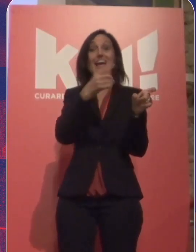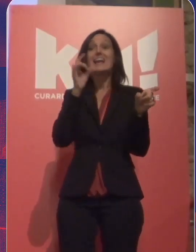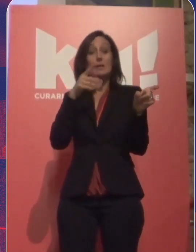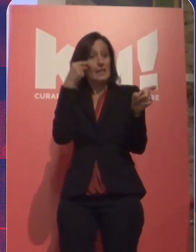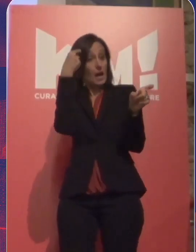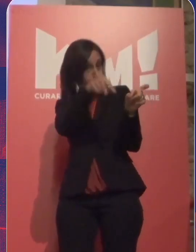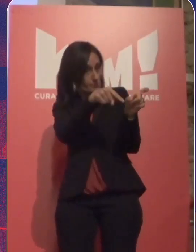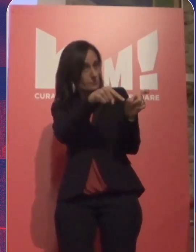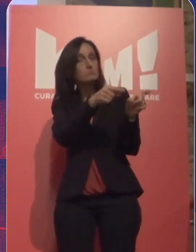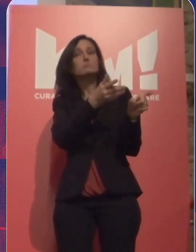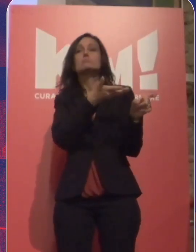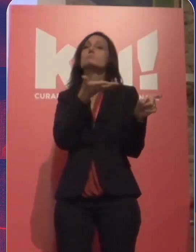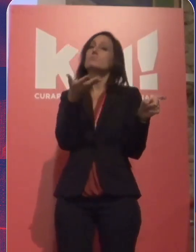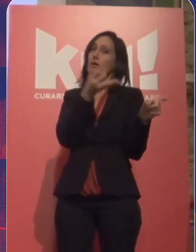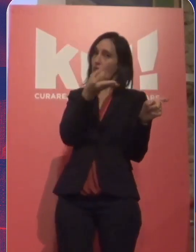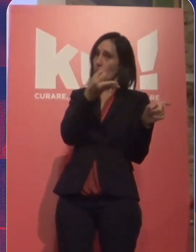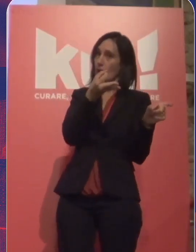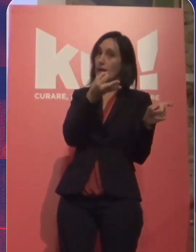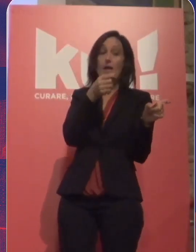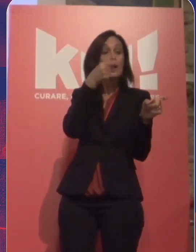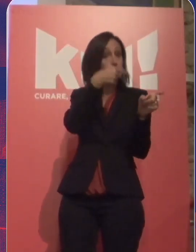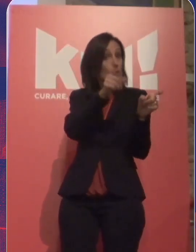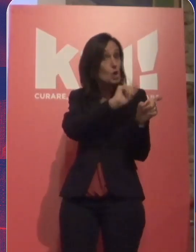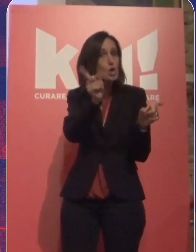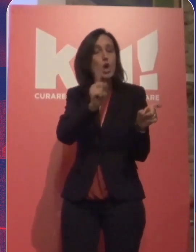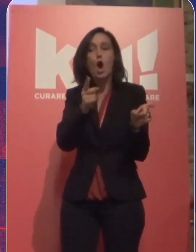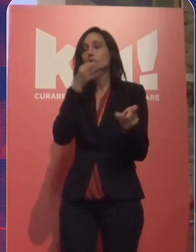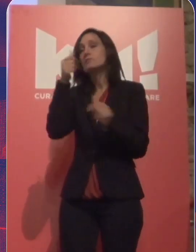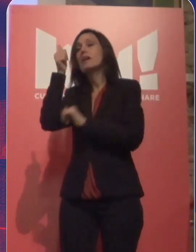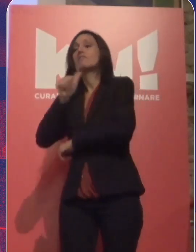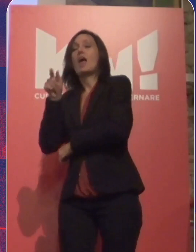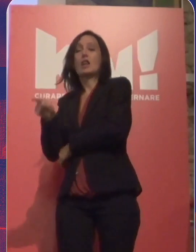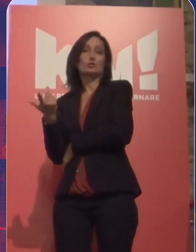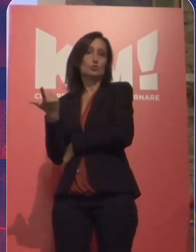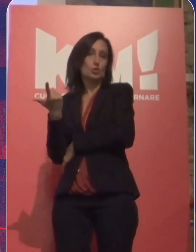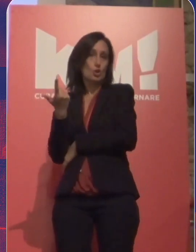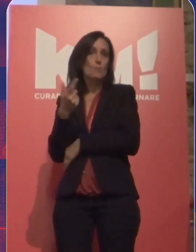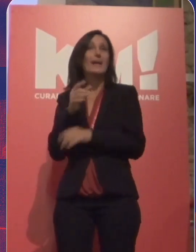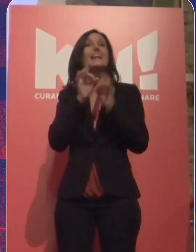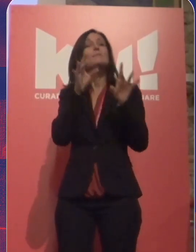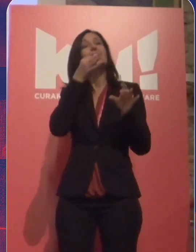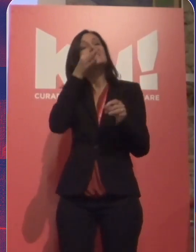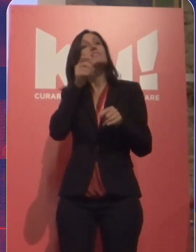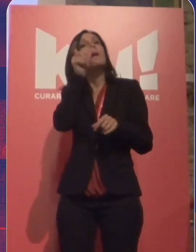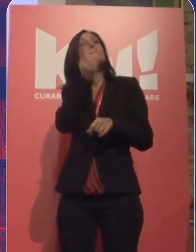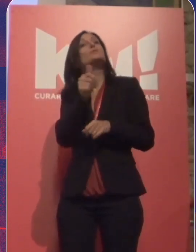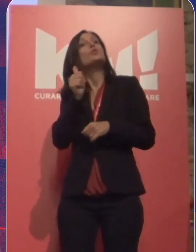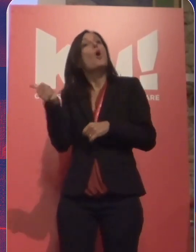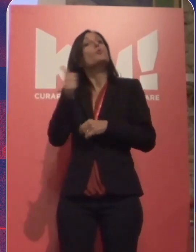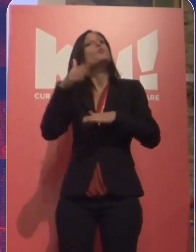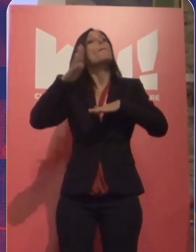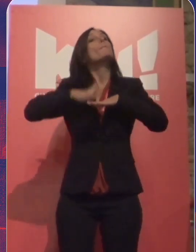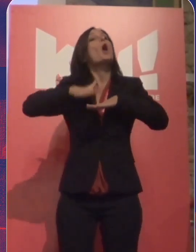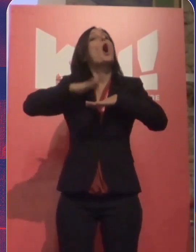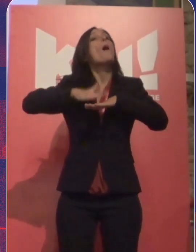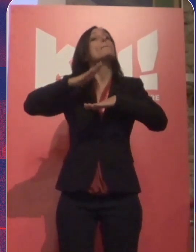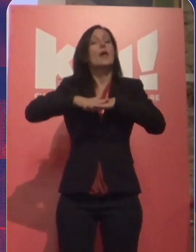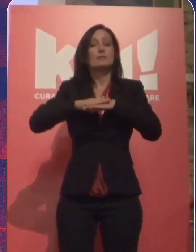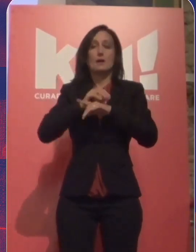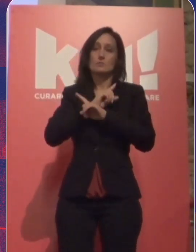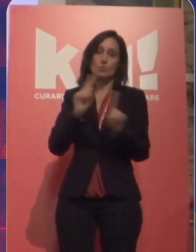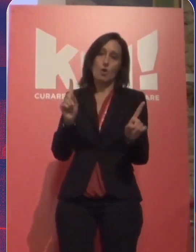libertà non è una proprietà dell'individuo questo ci ha insegnato il magistero del copit